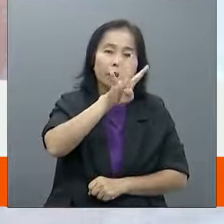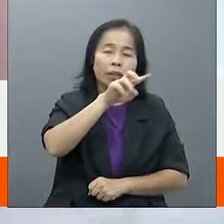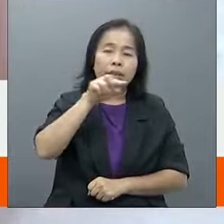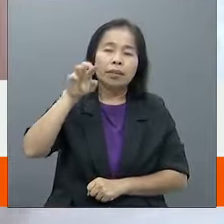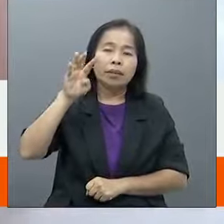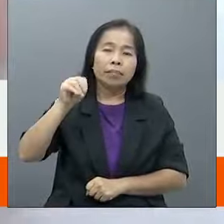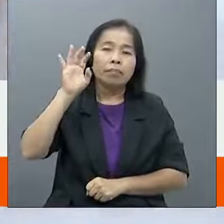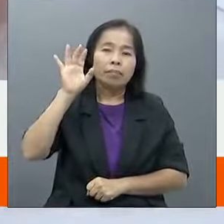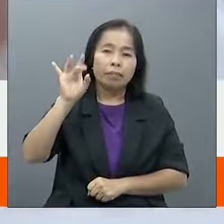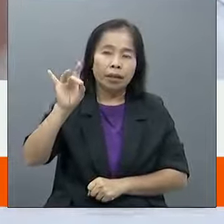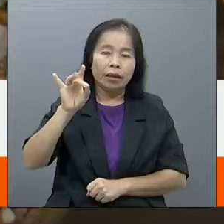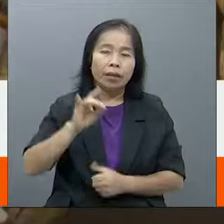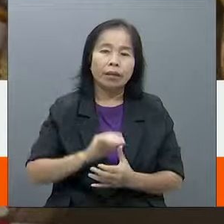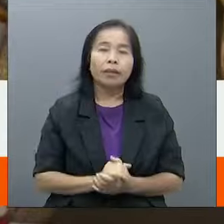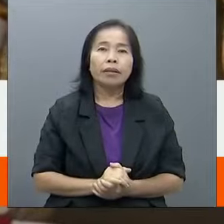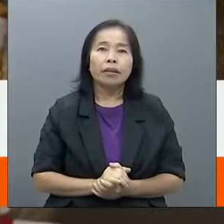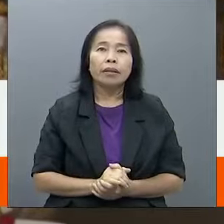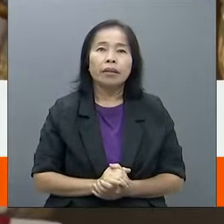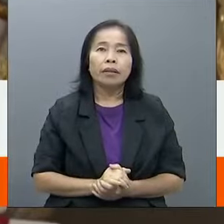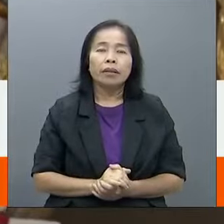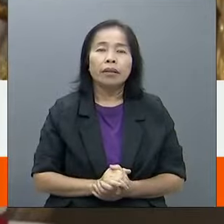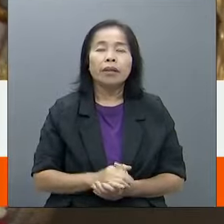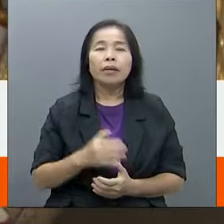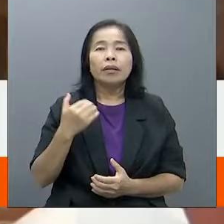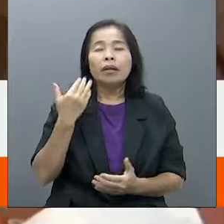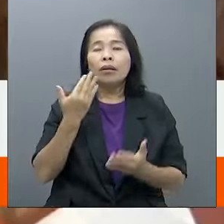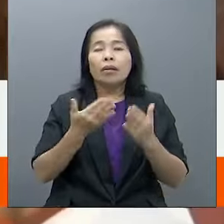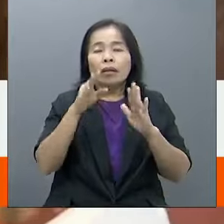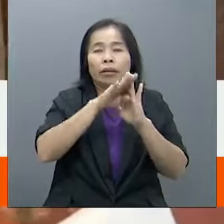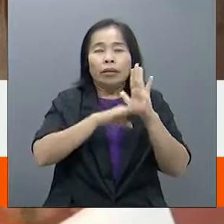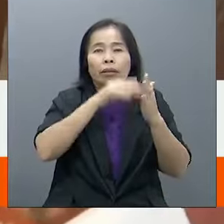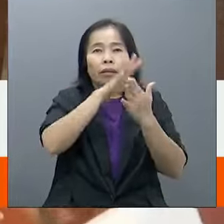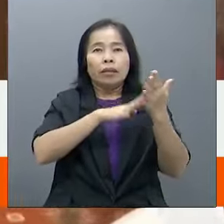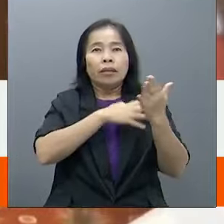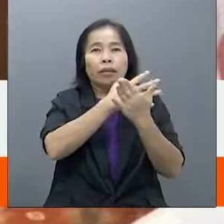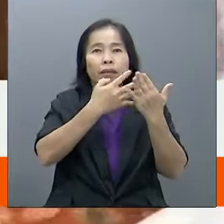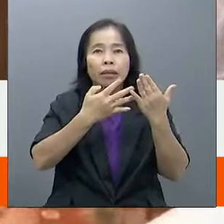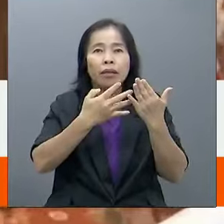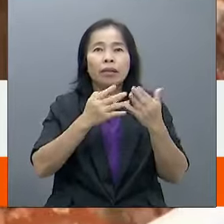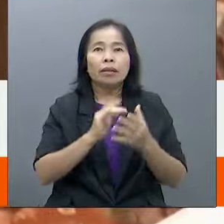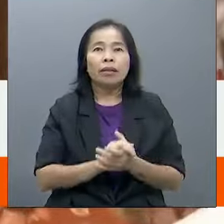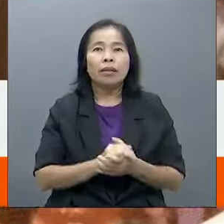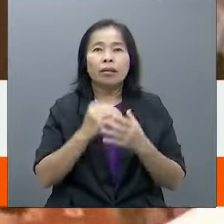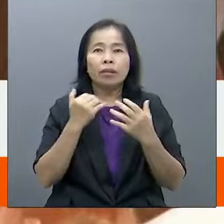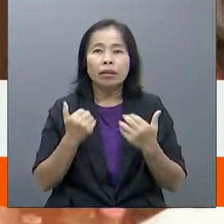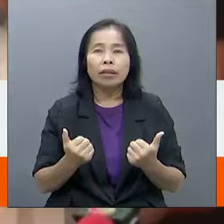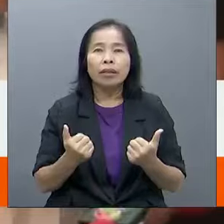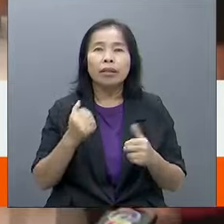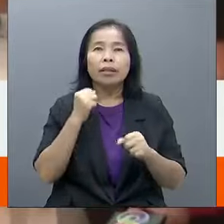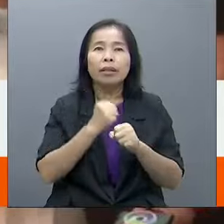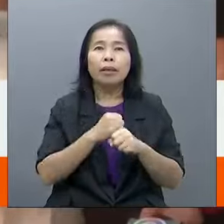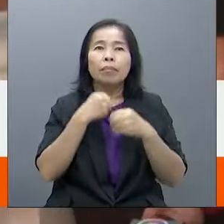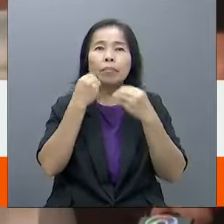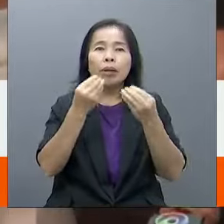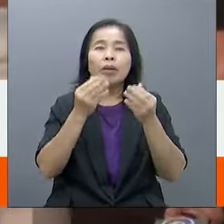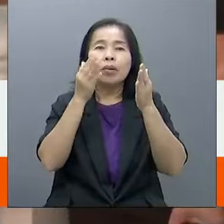ใช่นะครับอุทยานหลวงราชพฤกษ์ก็ใช่ไอ้ราชบุรีก็ใช ่ครับ นะครับมันทำให้นะครับคน